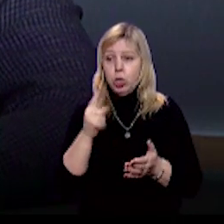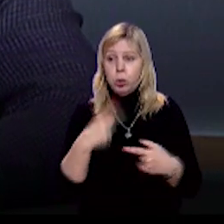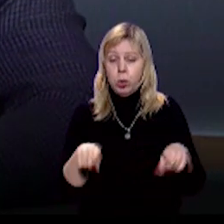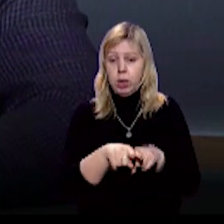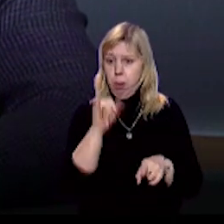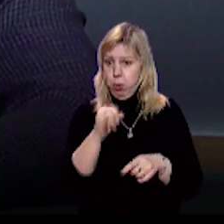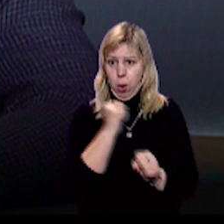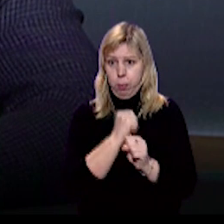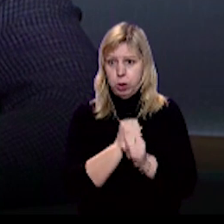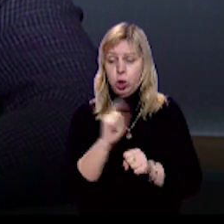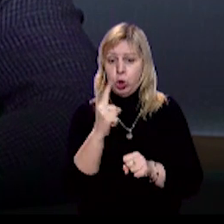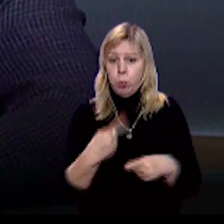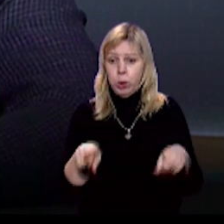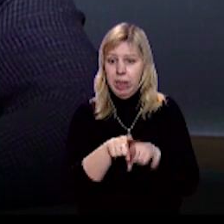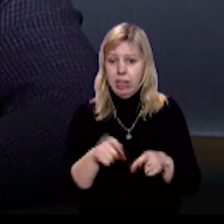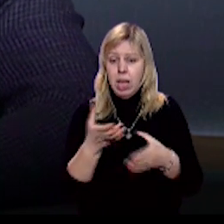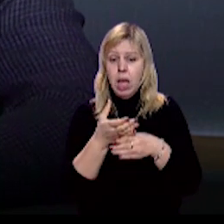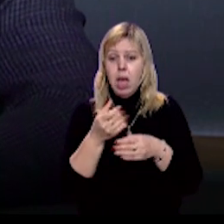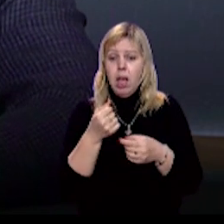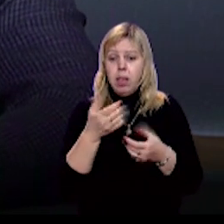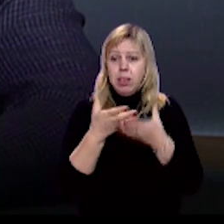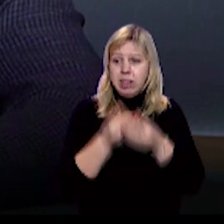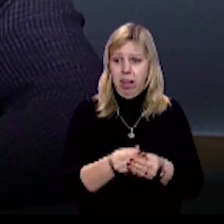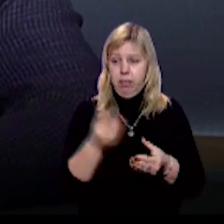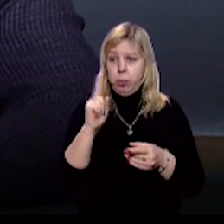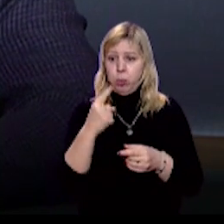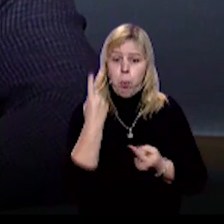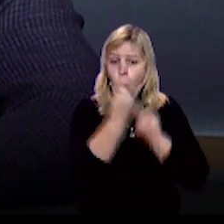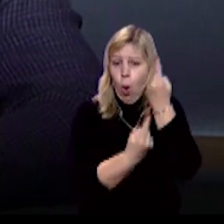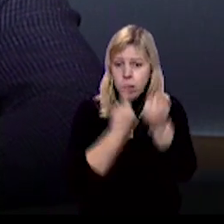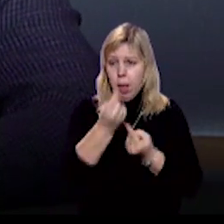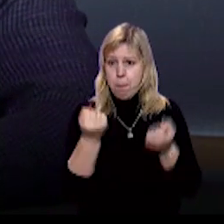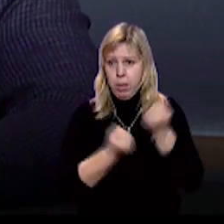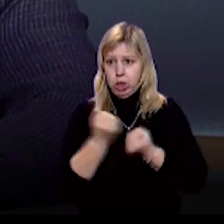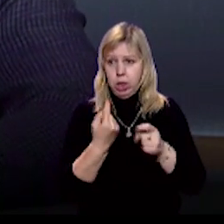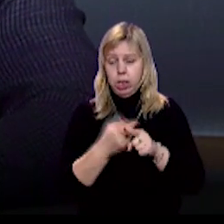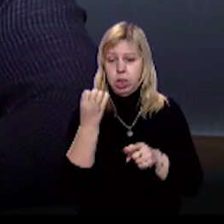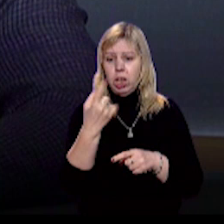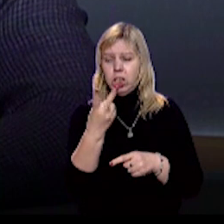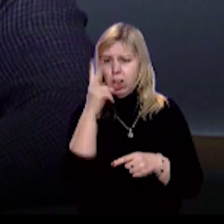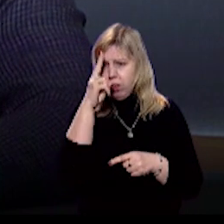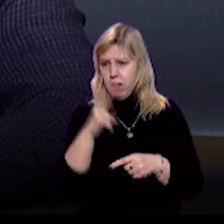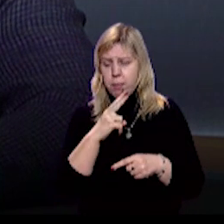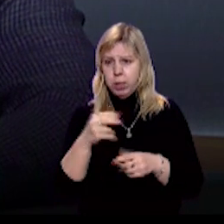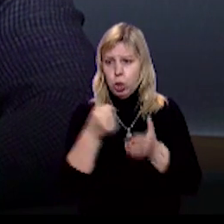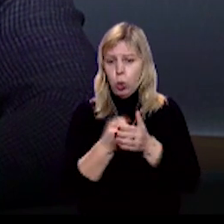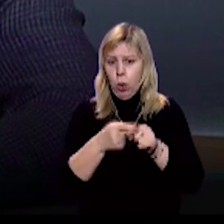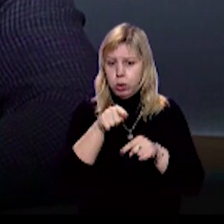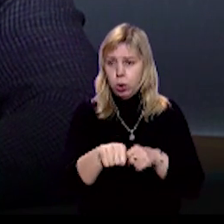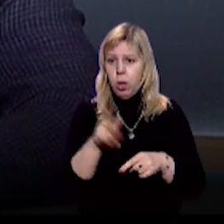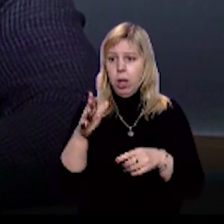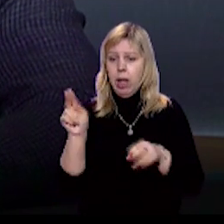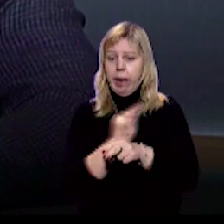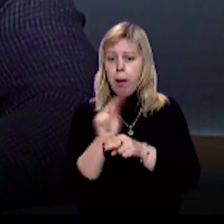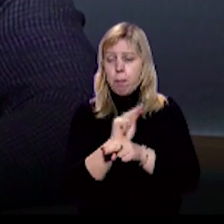так погано працюють, чому такий узкий проїзд, чому лише по одній в машині. Там ще й до того вже десь 2 місяці